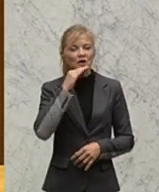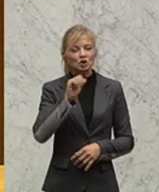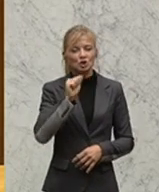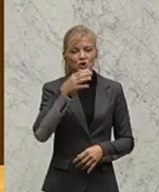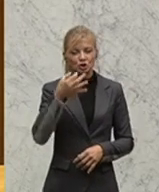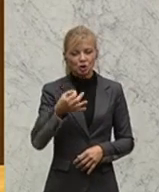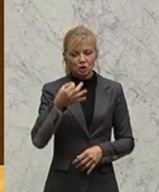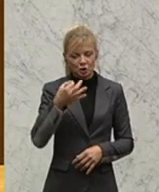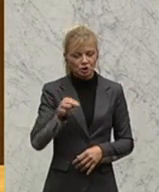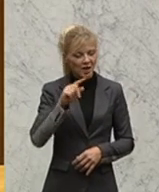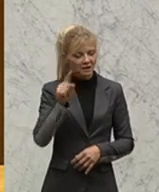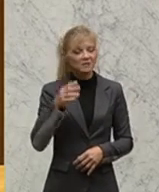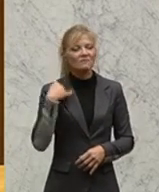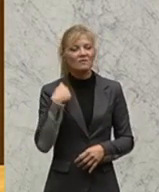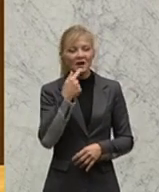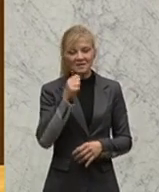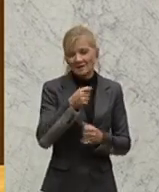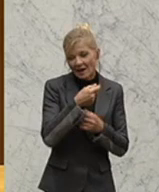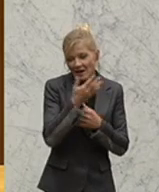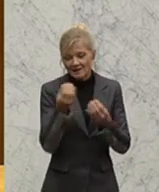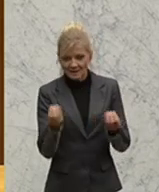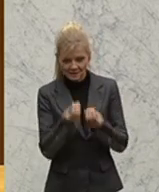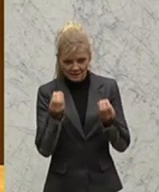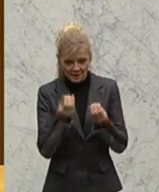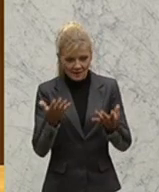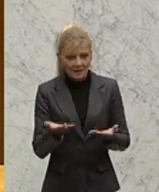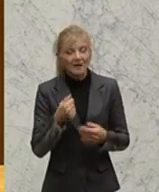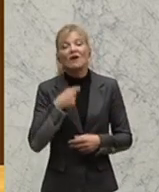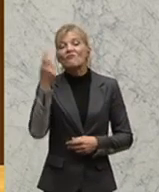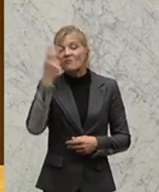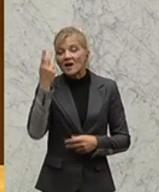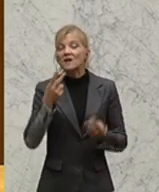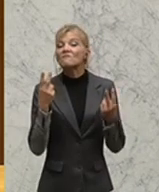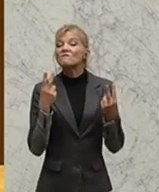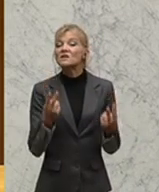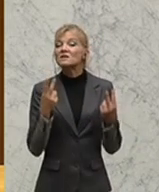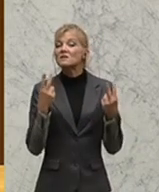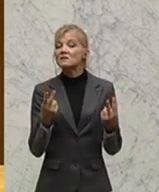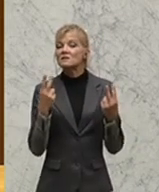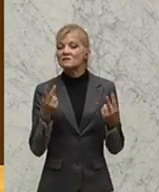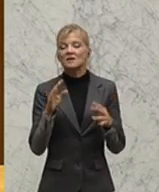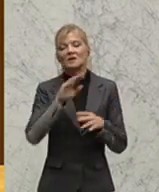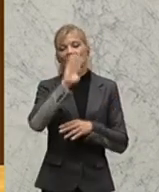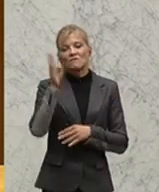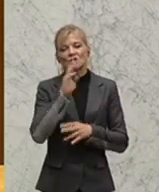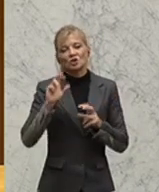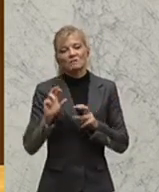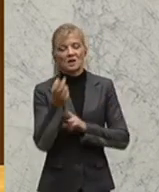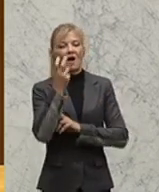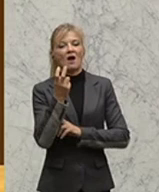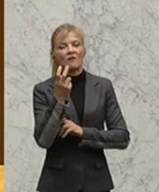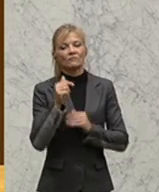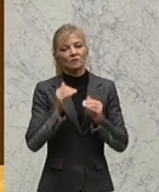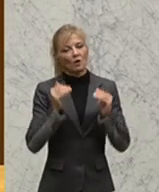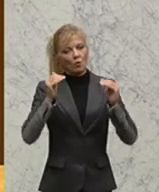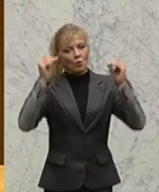gemacht, was dazu beitragen kann. Natürlich ist es wichtig, die Wirtschaftskraft zu steigern. Überhaupt keine Frage. Man muss das Wachstum steigern, was